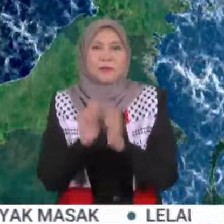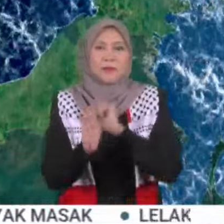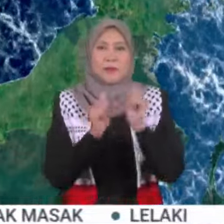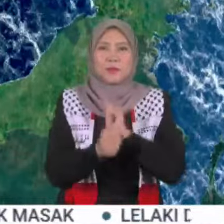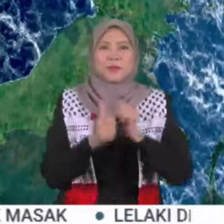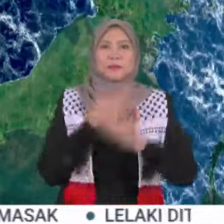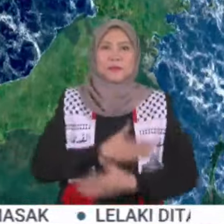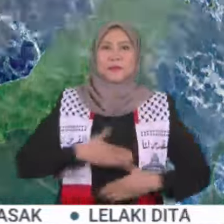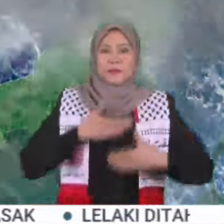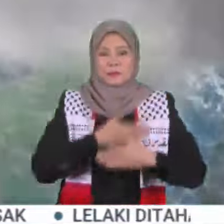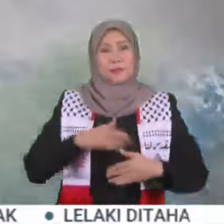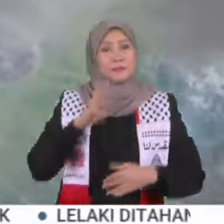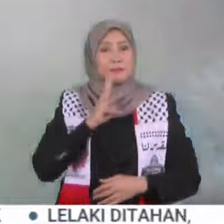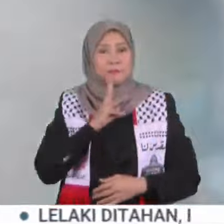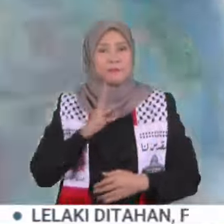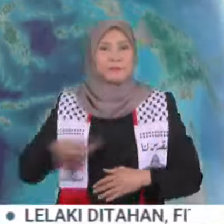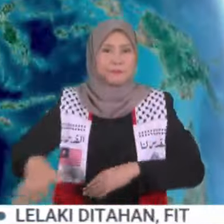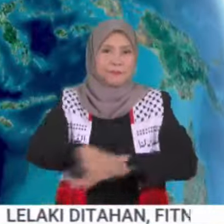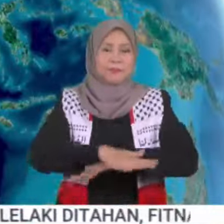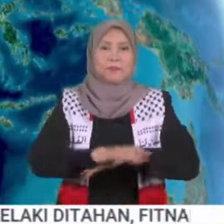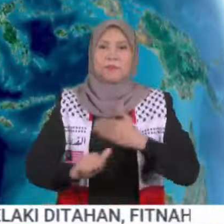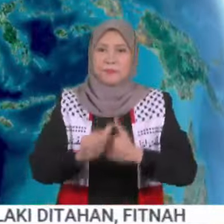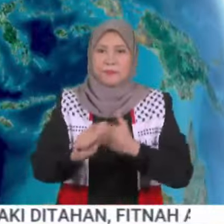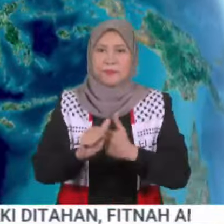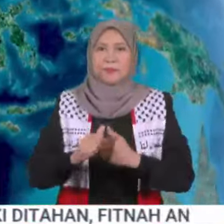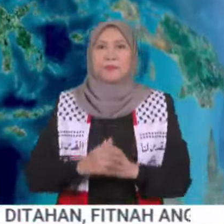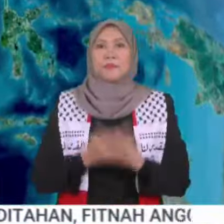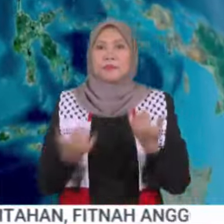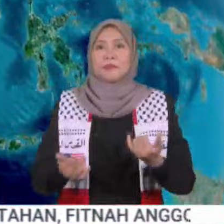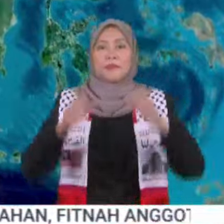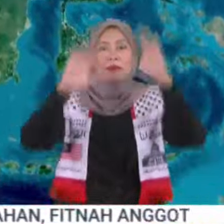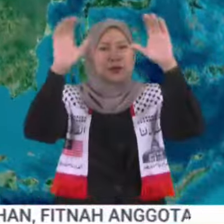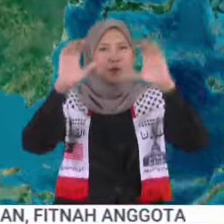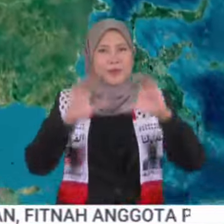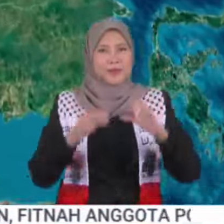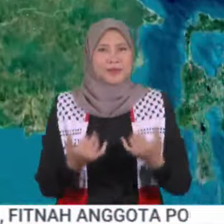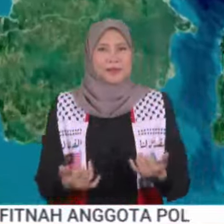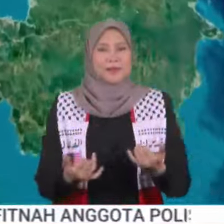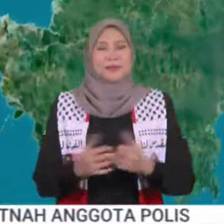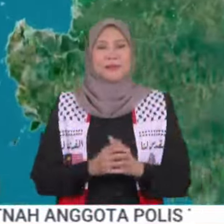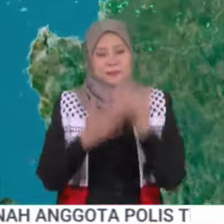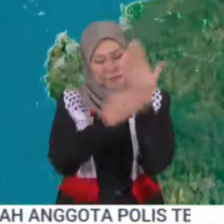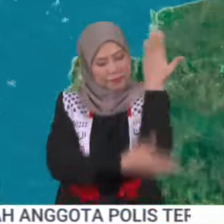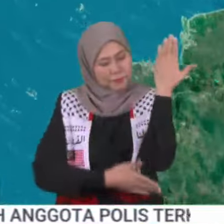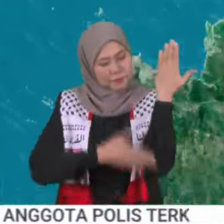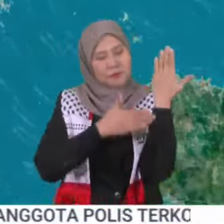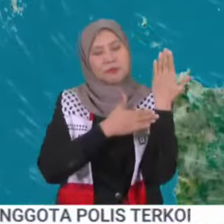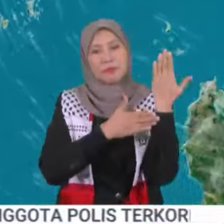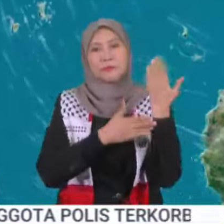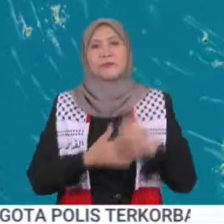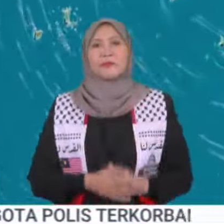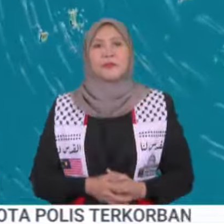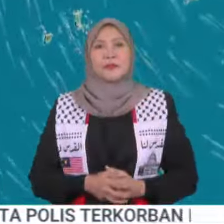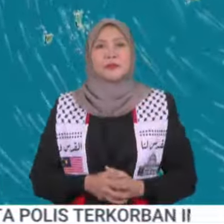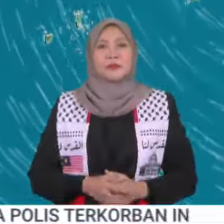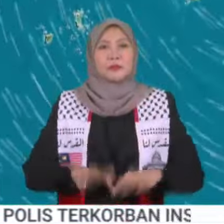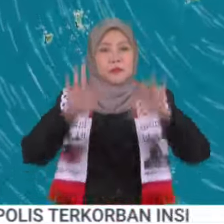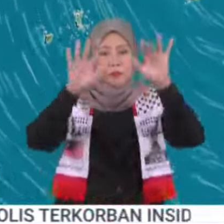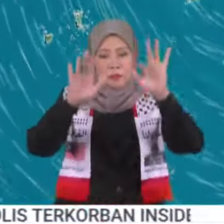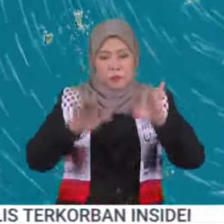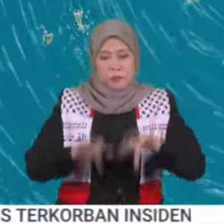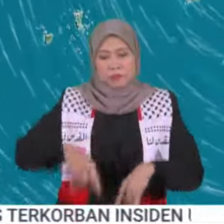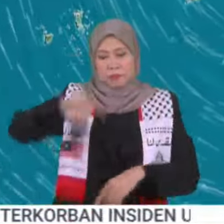dan rekreasi air. Baiklah, kita teruskan dengan tinjauan cuaca semasa bagi Semenanjung Malaysia. Pada ketika ini, hujan dan